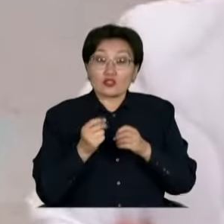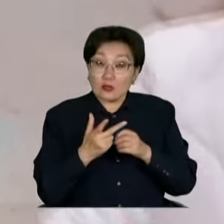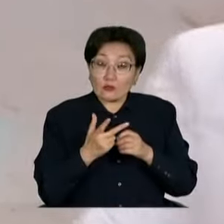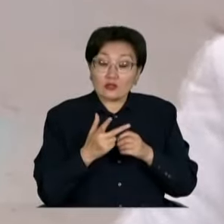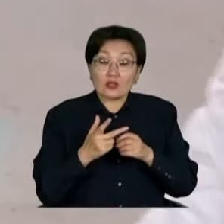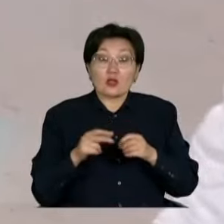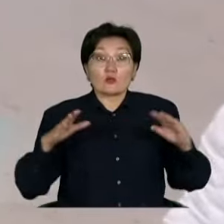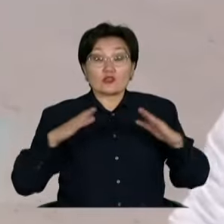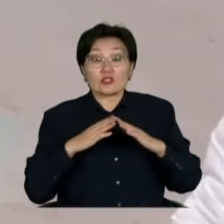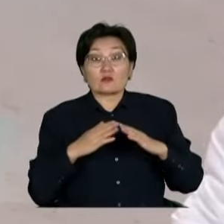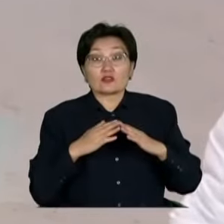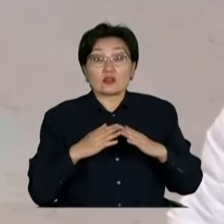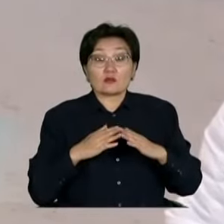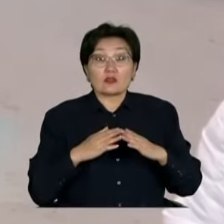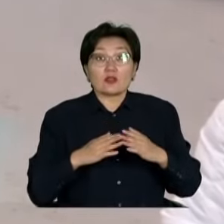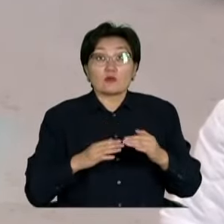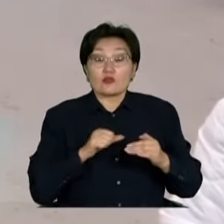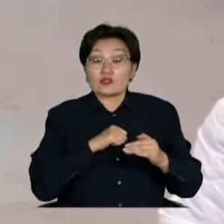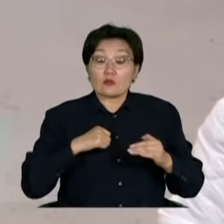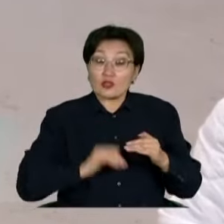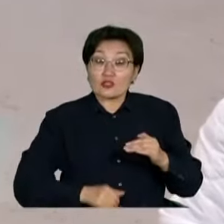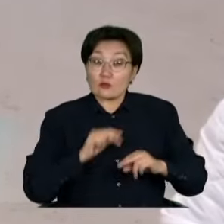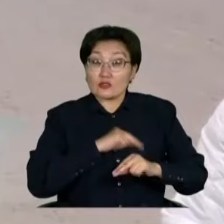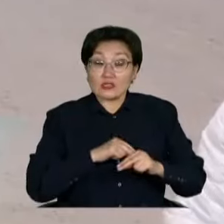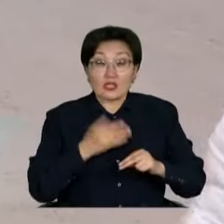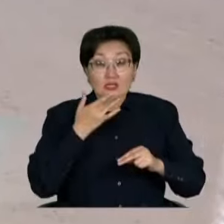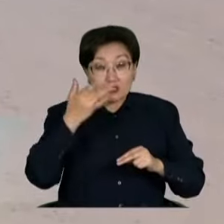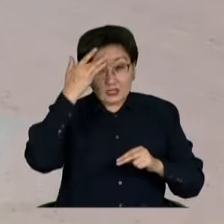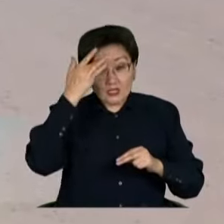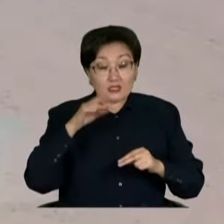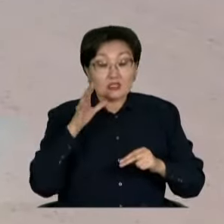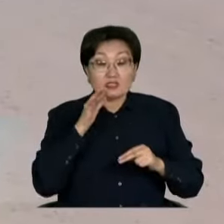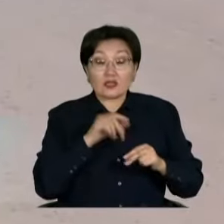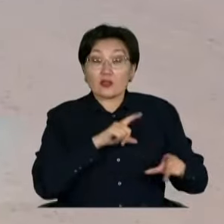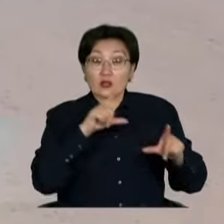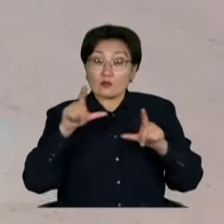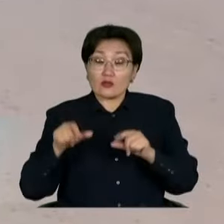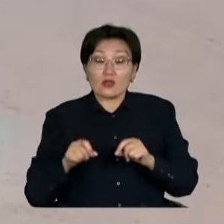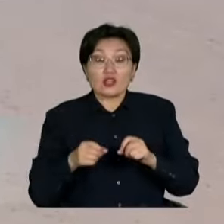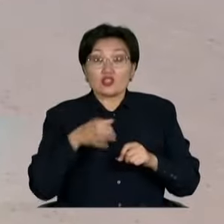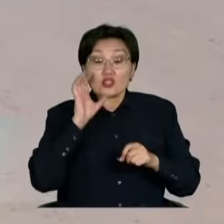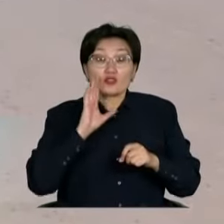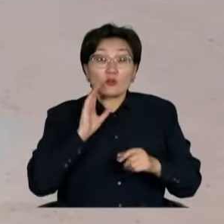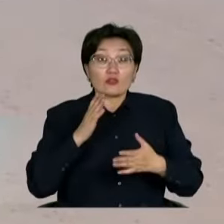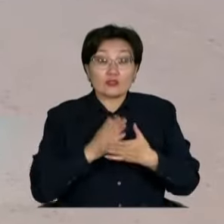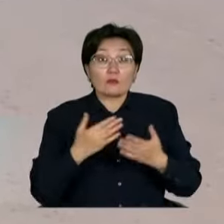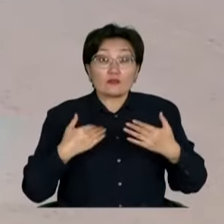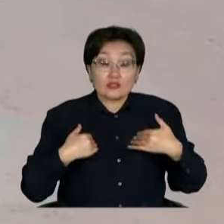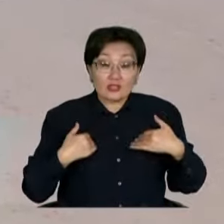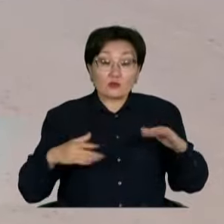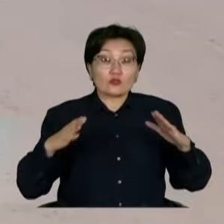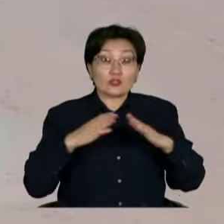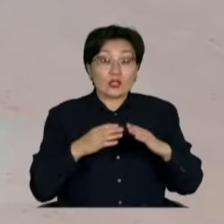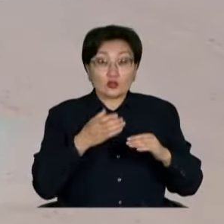13-ші домда мен өзімдердің частный жұмыс жасаймын. 13-ші домға жазда барғанымда оларда шетін судың бәрі келіп тұр да, и міне біздің